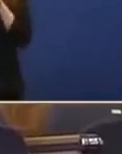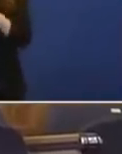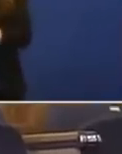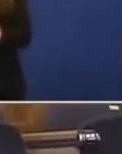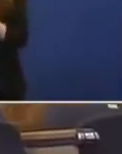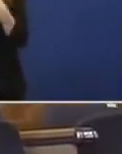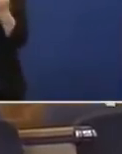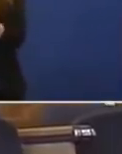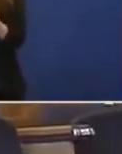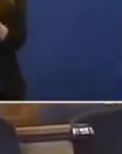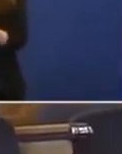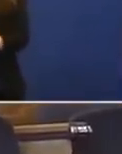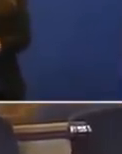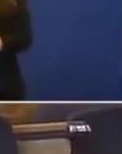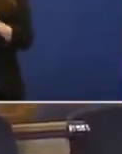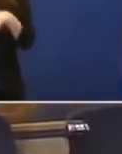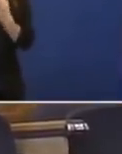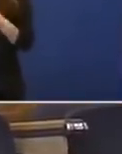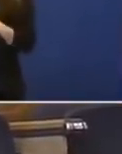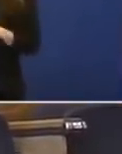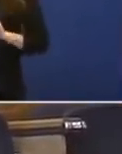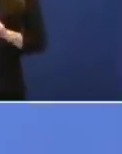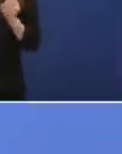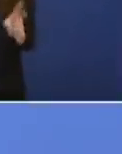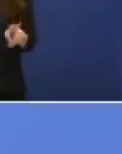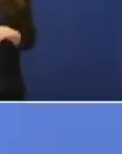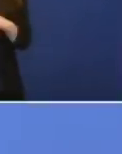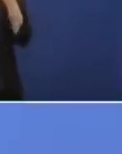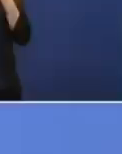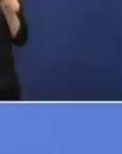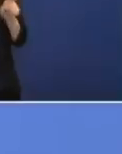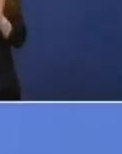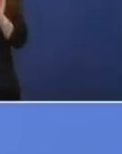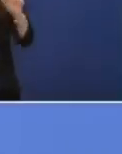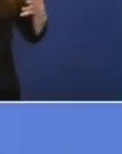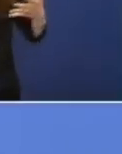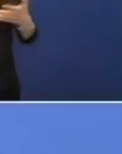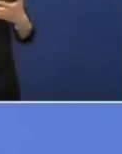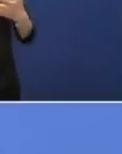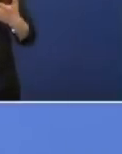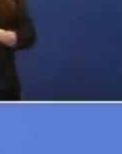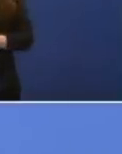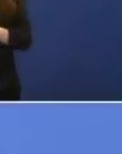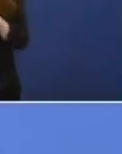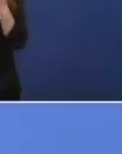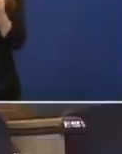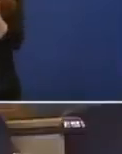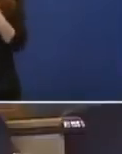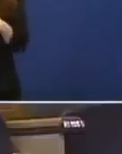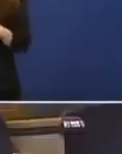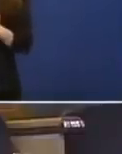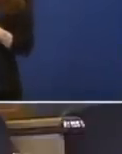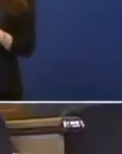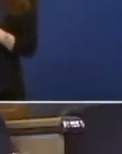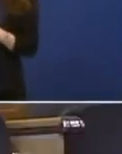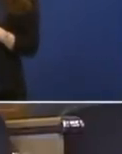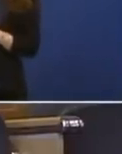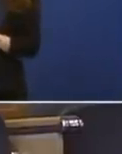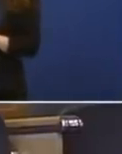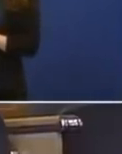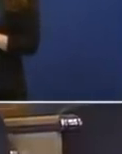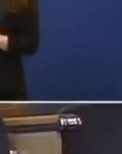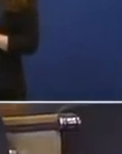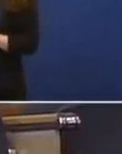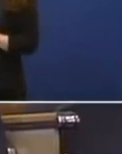Notlage herrscht. Habe ich das richtig verstanden? Eine andere pandemische Notlage. Ja, aber wenn es nicht CPR-Masken